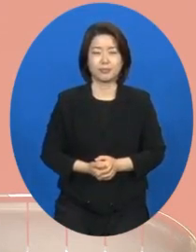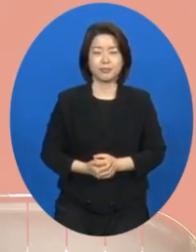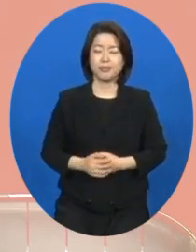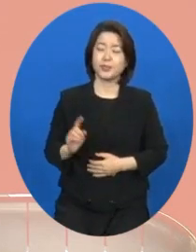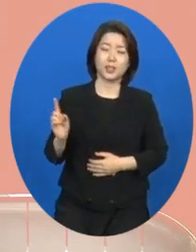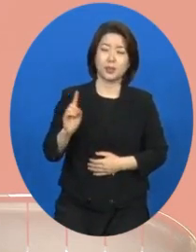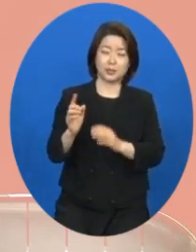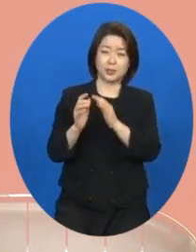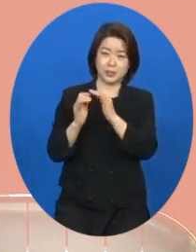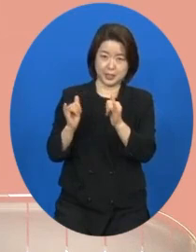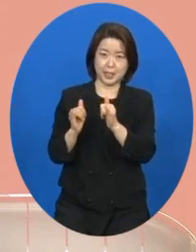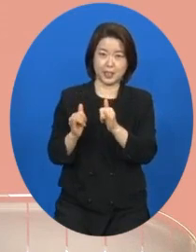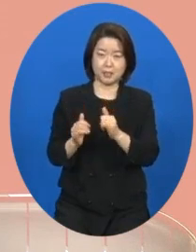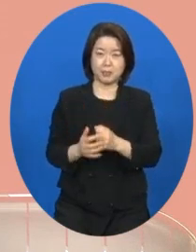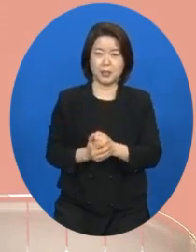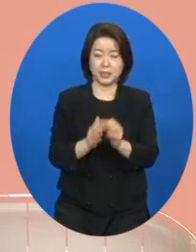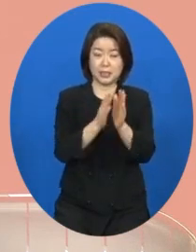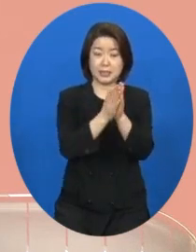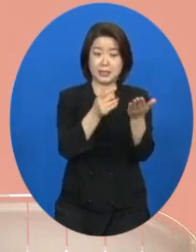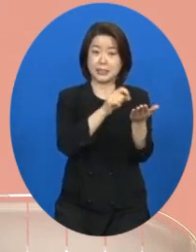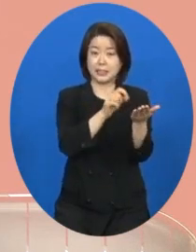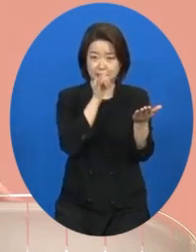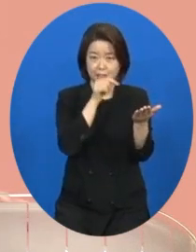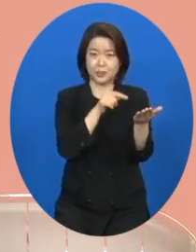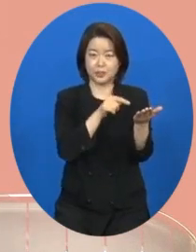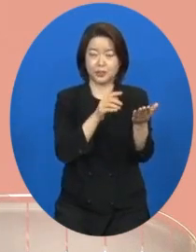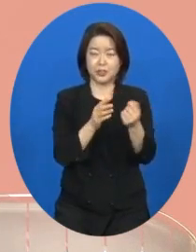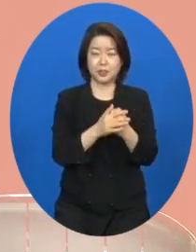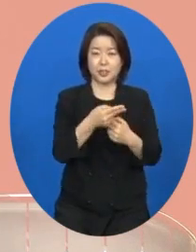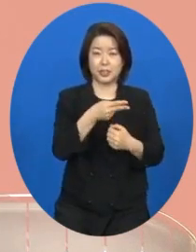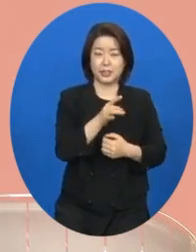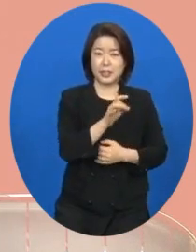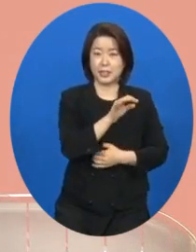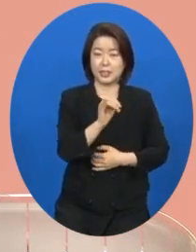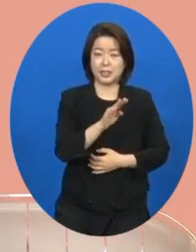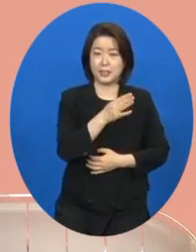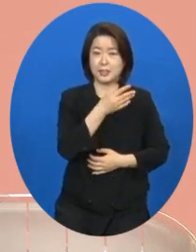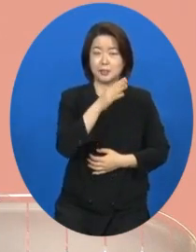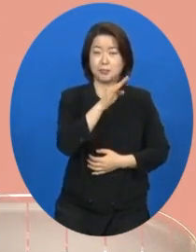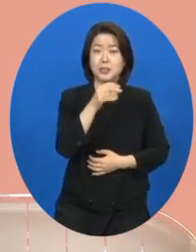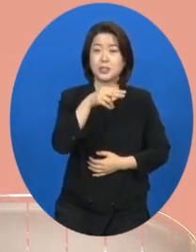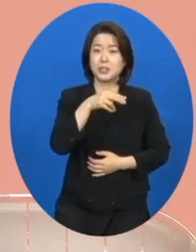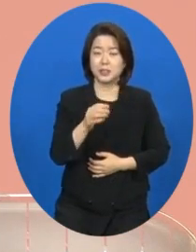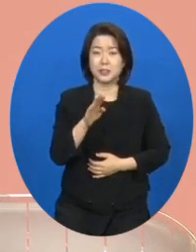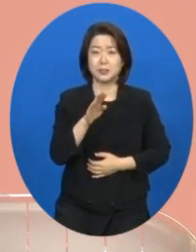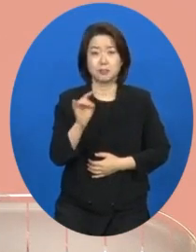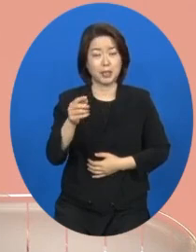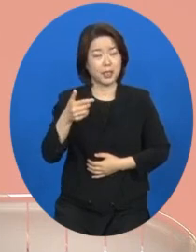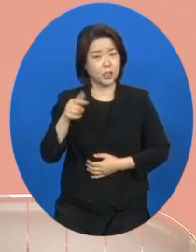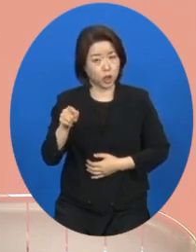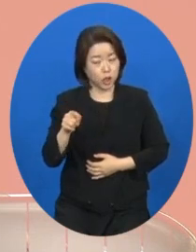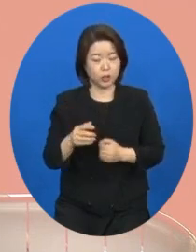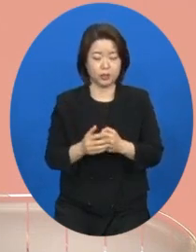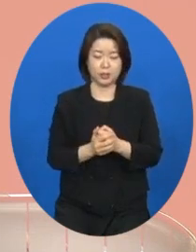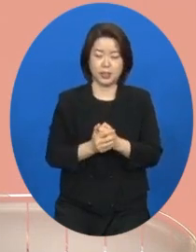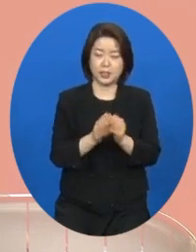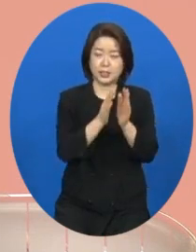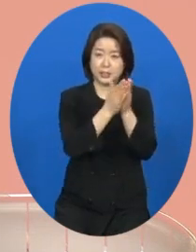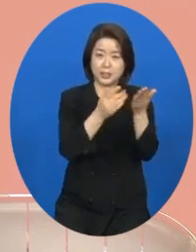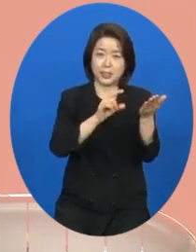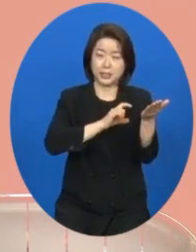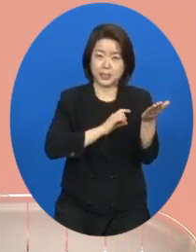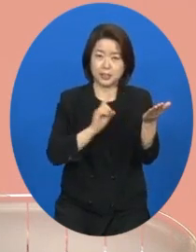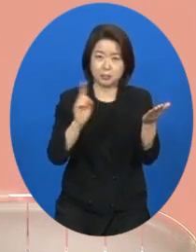어떤 분이 그런 책을 쓰셨더라고요. 데이비드 배너라고 하는 분이 거룩한 사귐에 눈뜨다라는